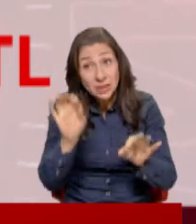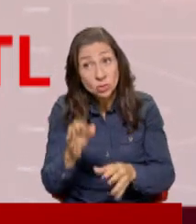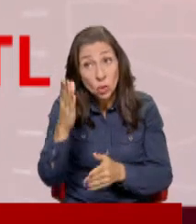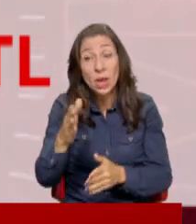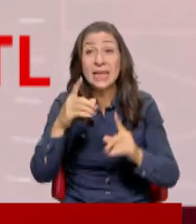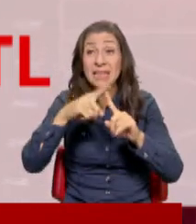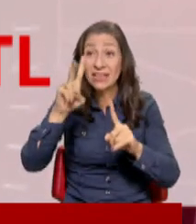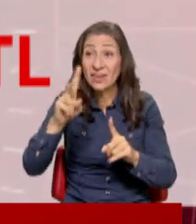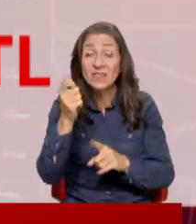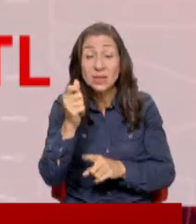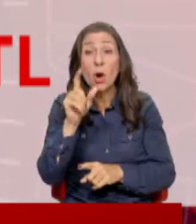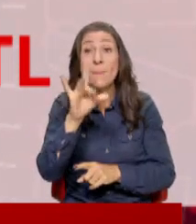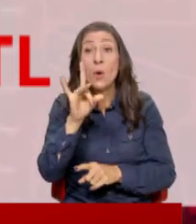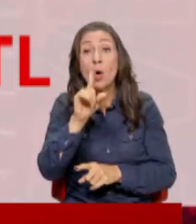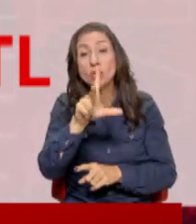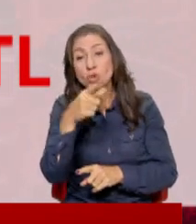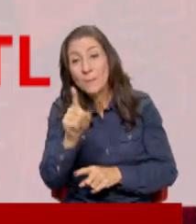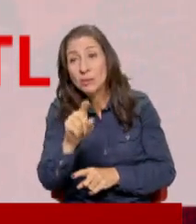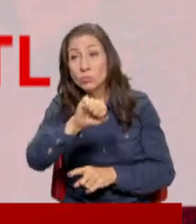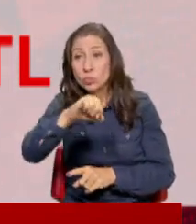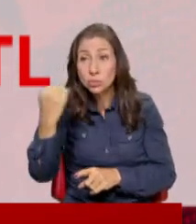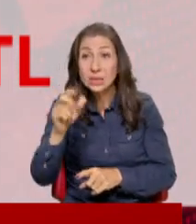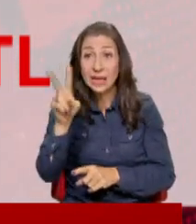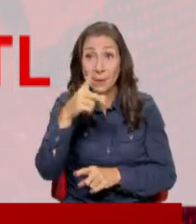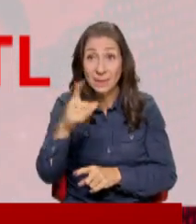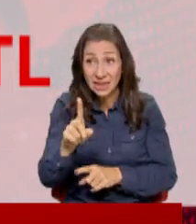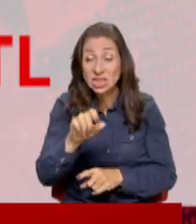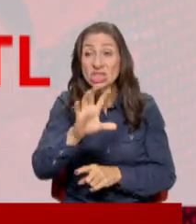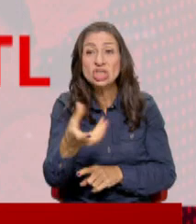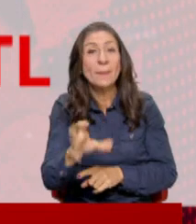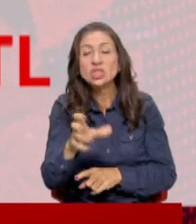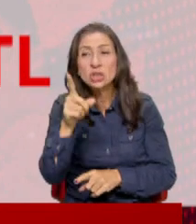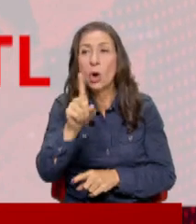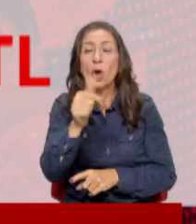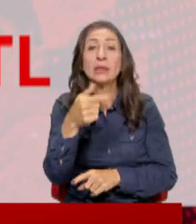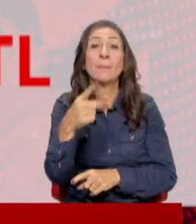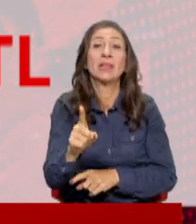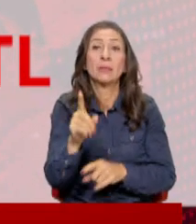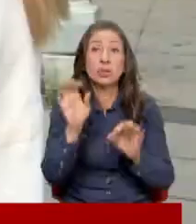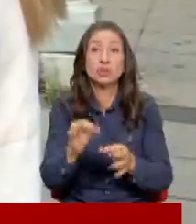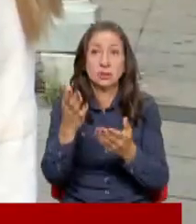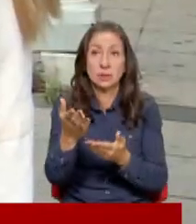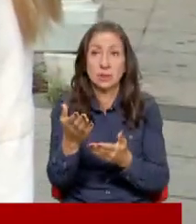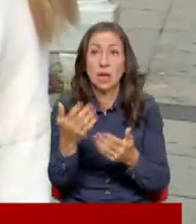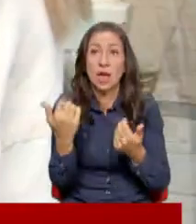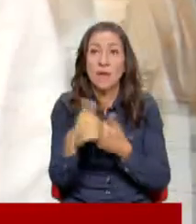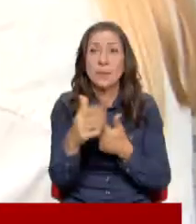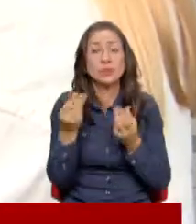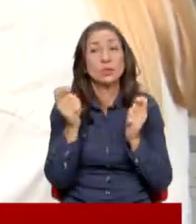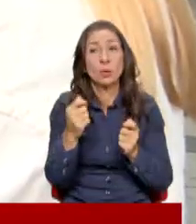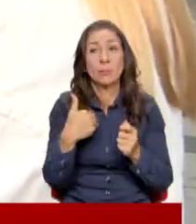başlıyor televizyon fiyatları da 13 bin liralık buzdolabı 20 bin liraya çamaşır makinesi 16.000 liraya dayandı